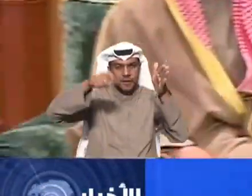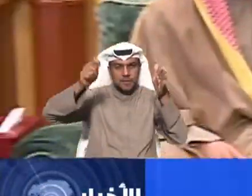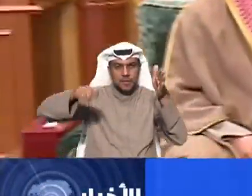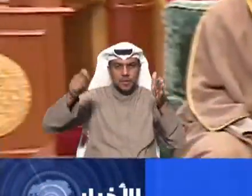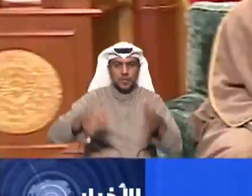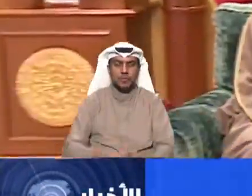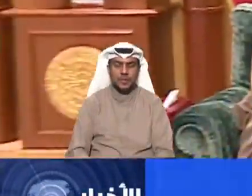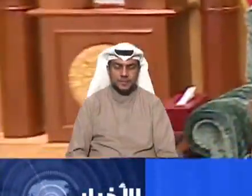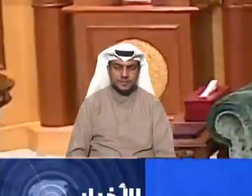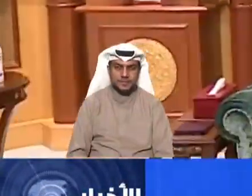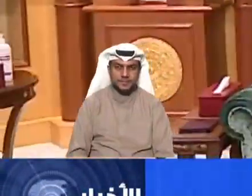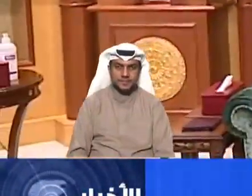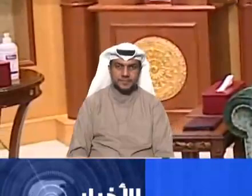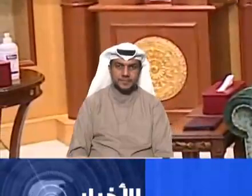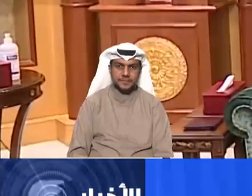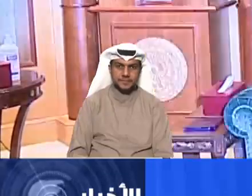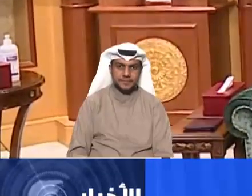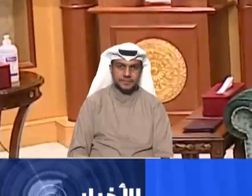علي الغانم.